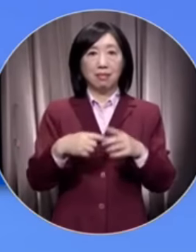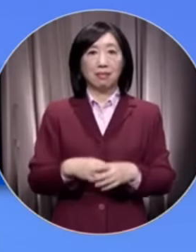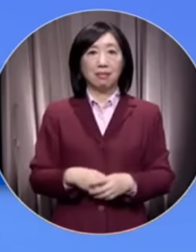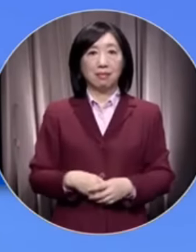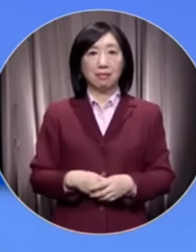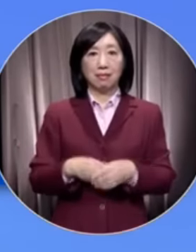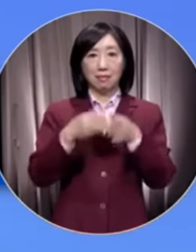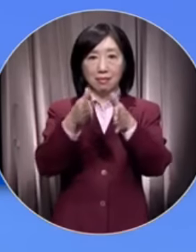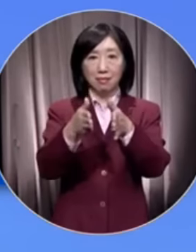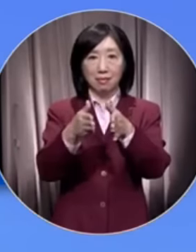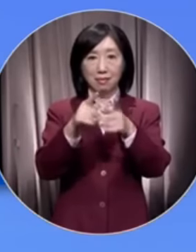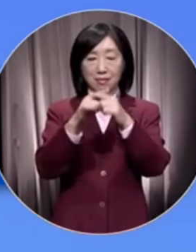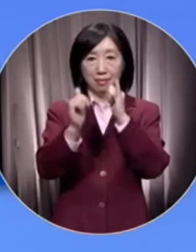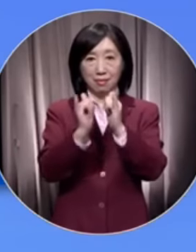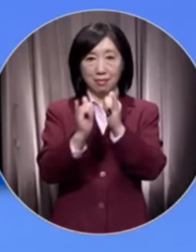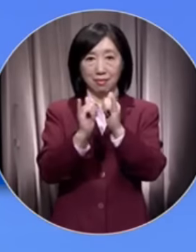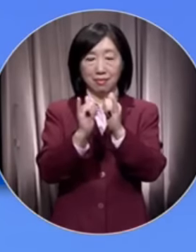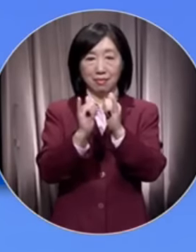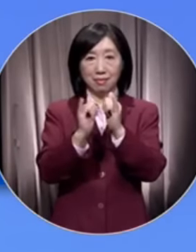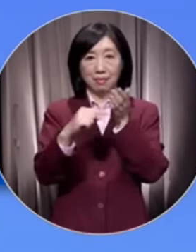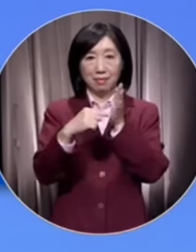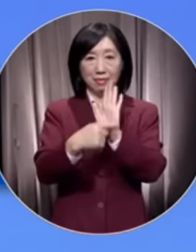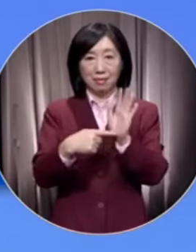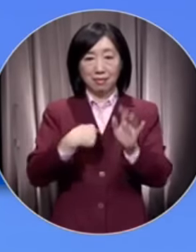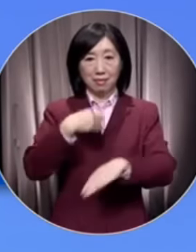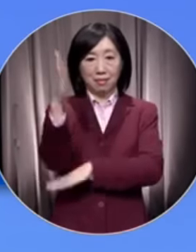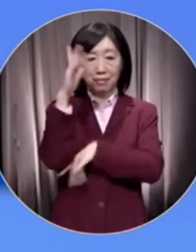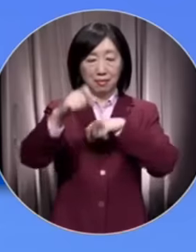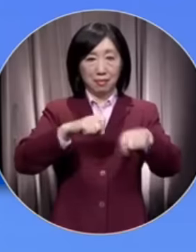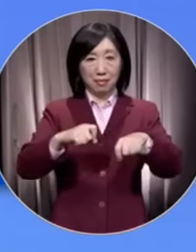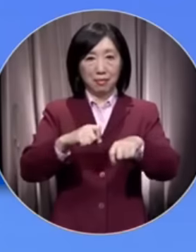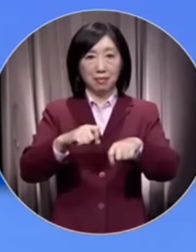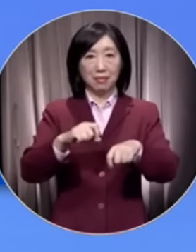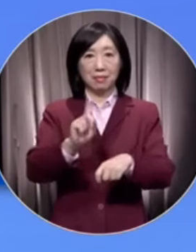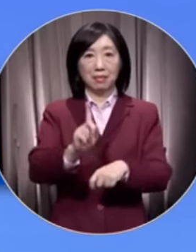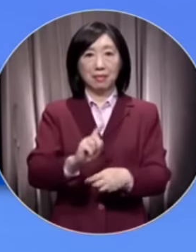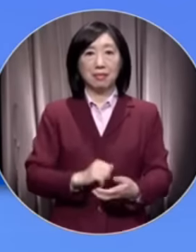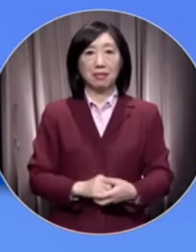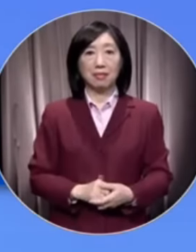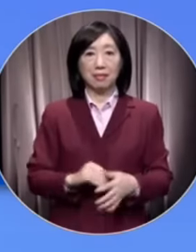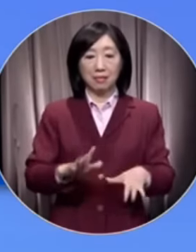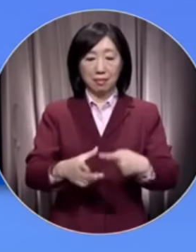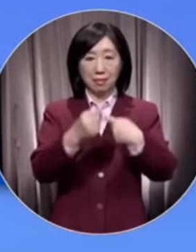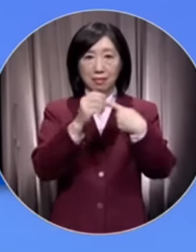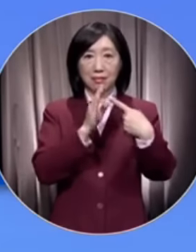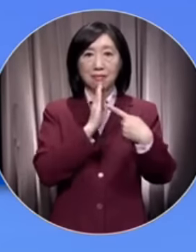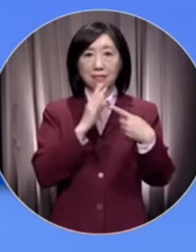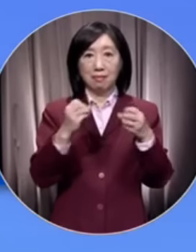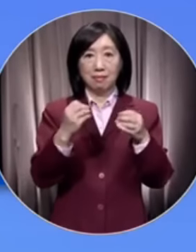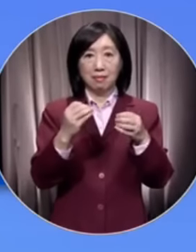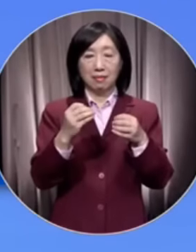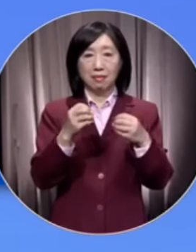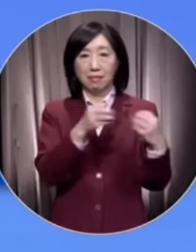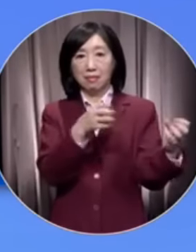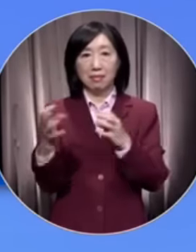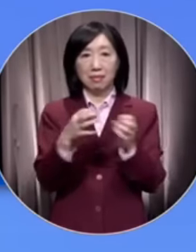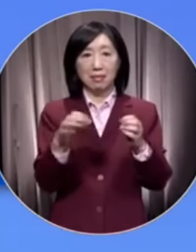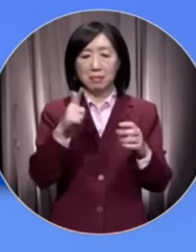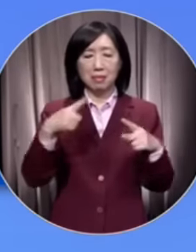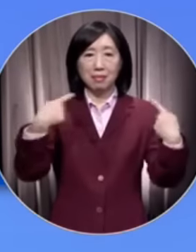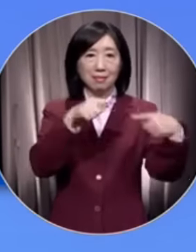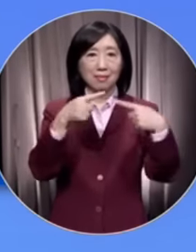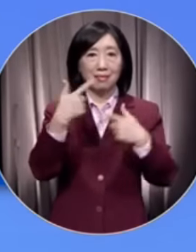边向全国的人民来表达我们的政见主张。第一阶段是谈到的申论，而不是辩